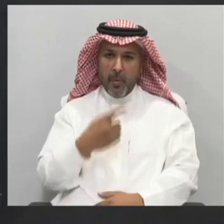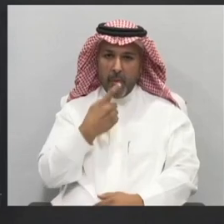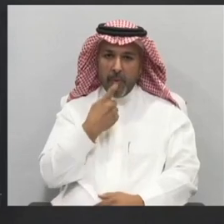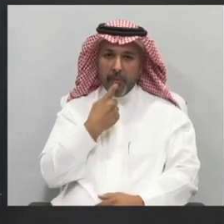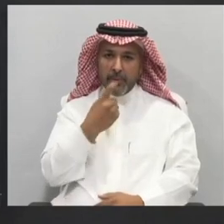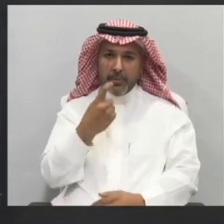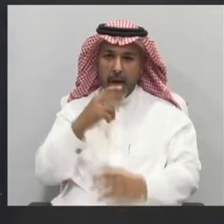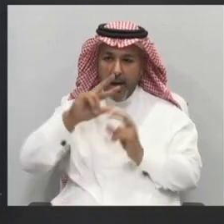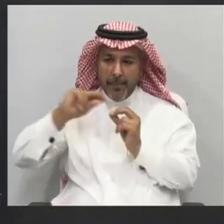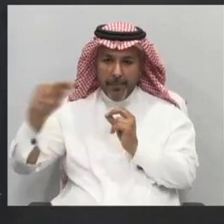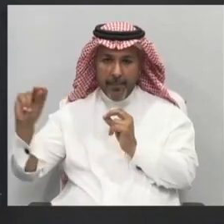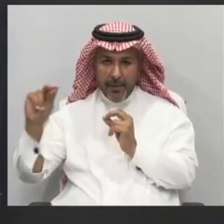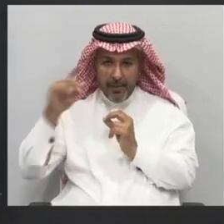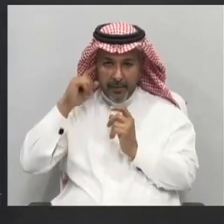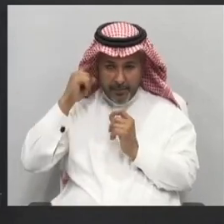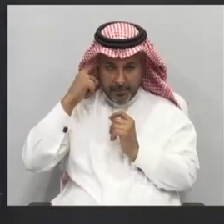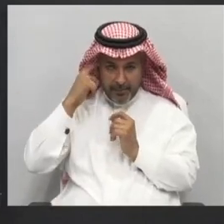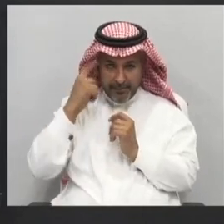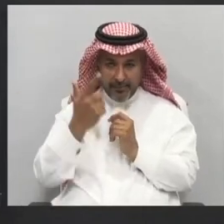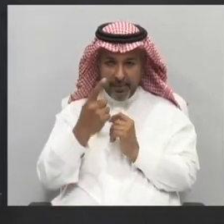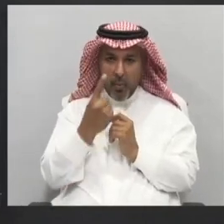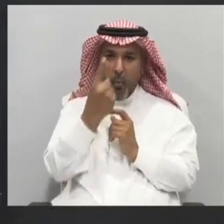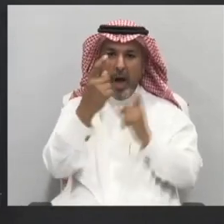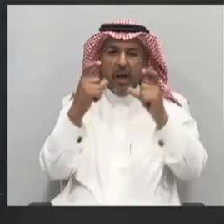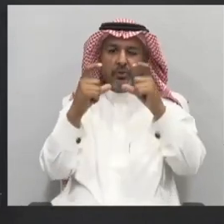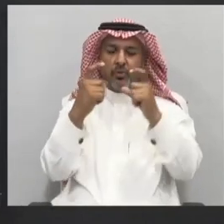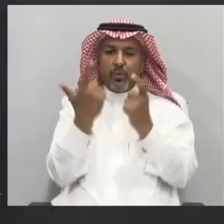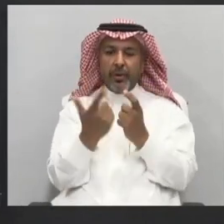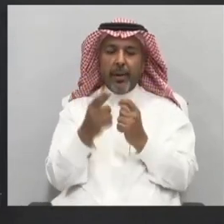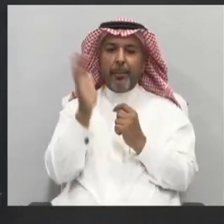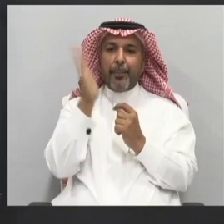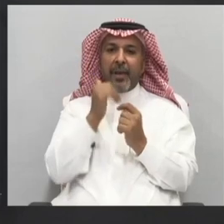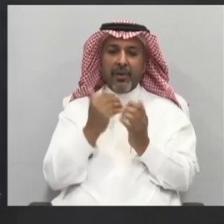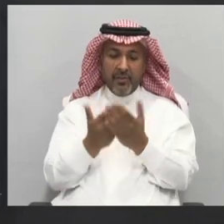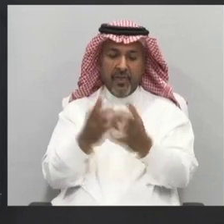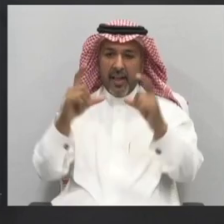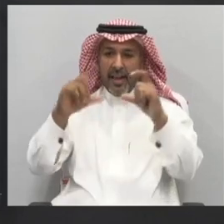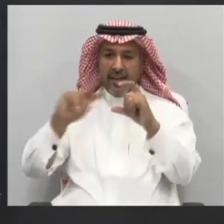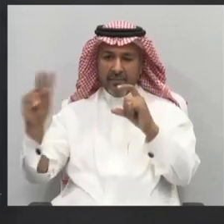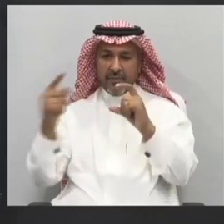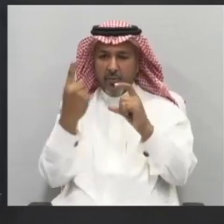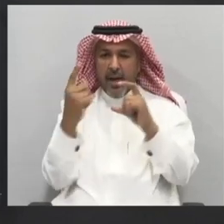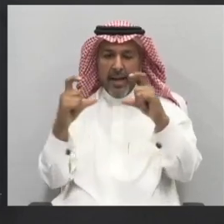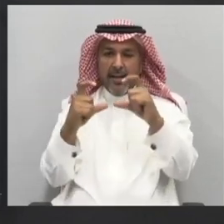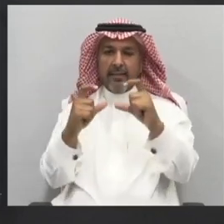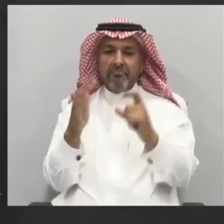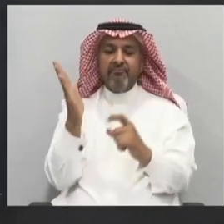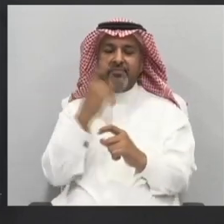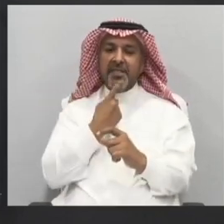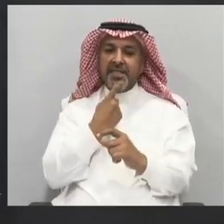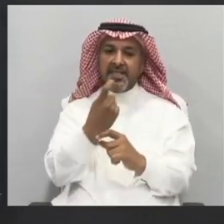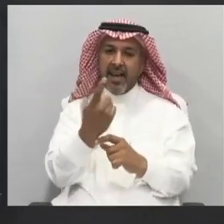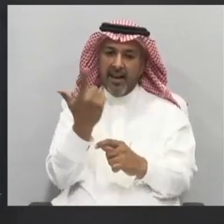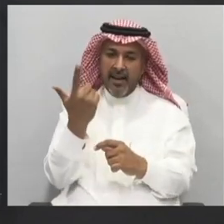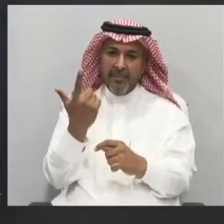ان ياتوا بعشر سور ما استطاعوا تحداهم على ان ياتوا بايه ما استطاعوا ولو اجتمعوا على ان ياتوا